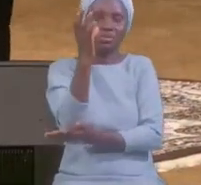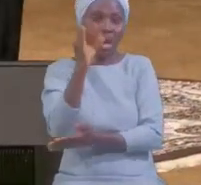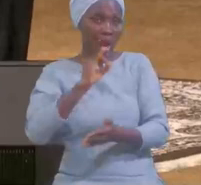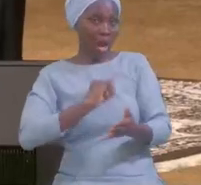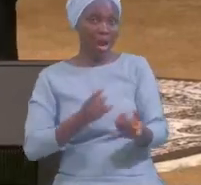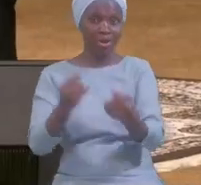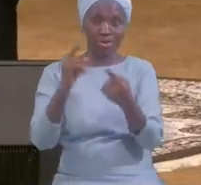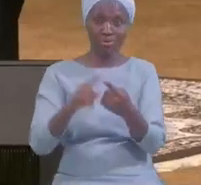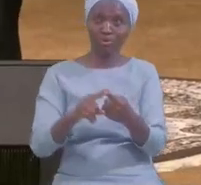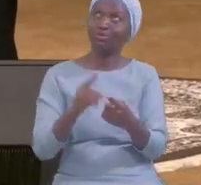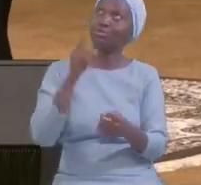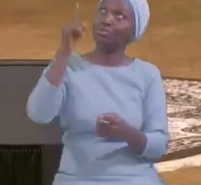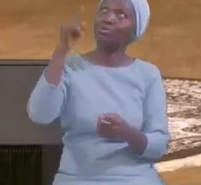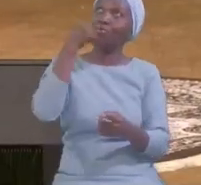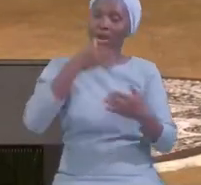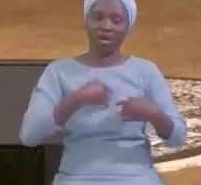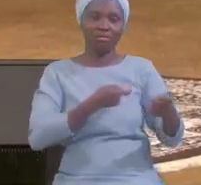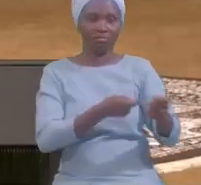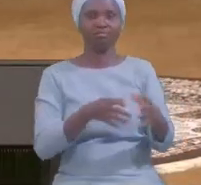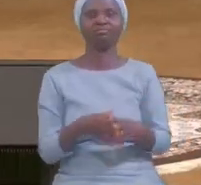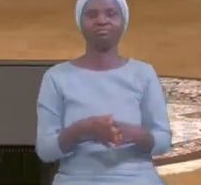a la prééminence. Votre problème